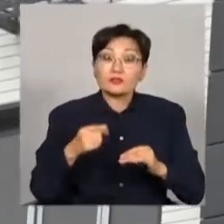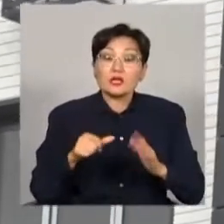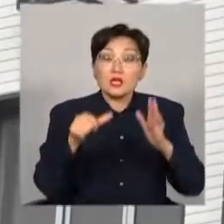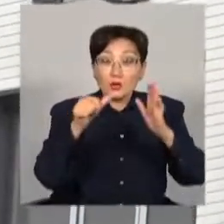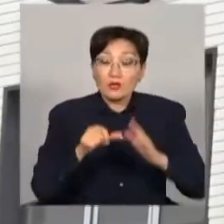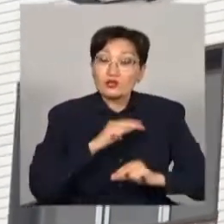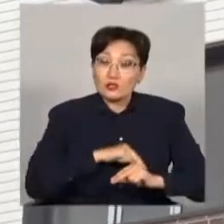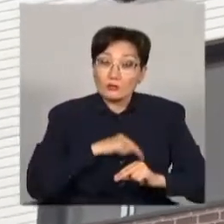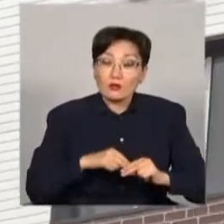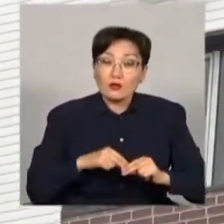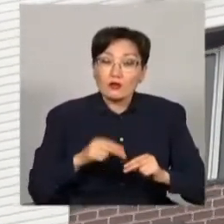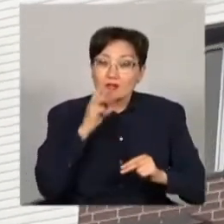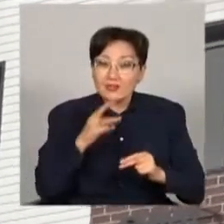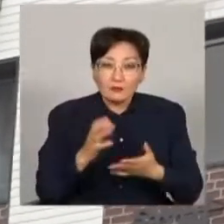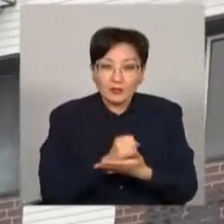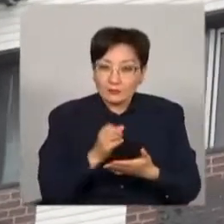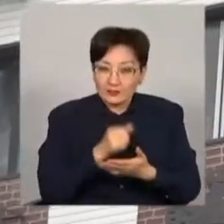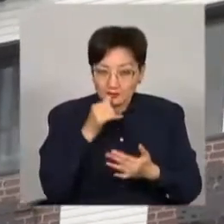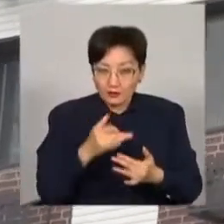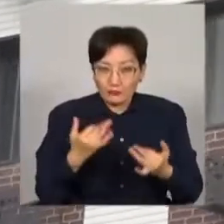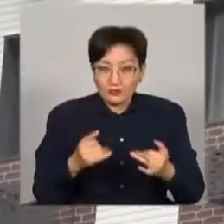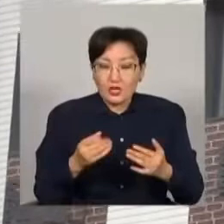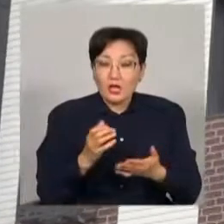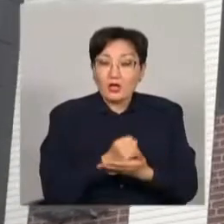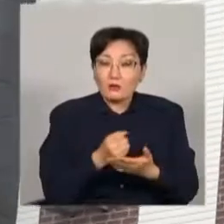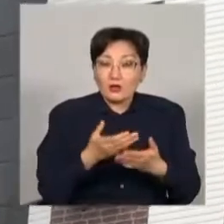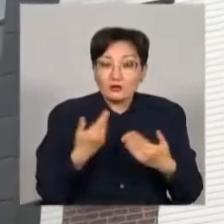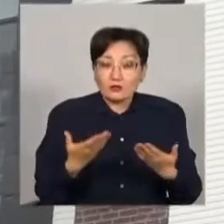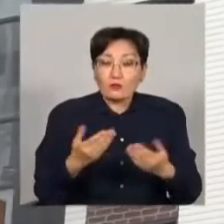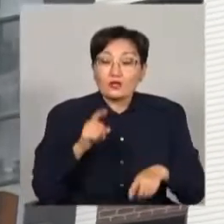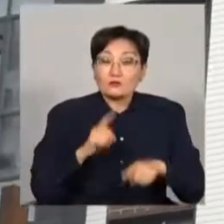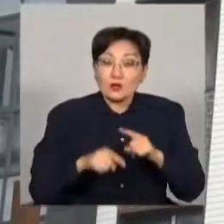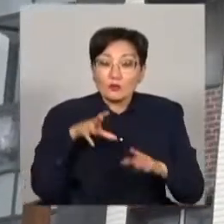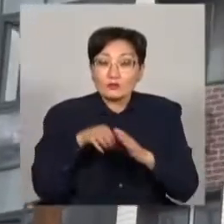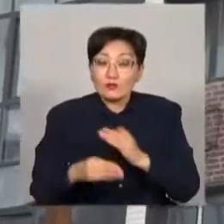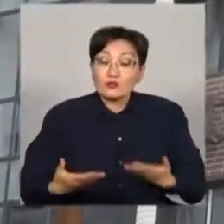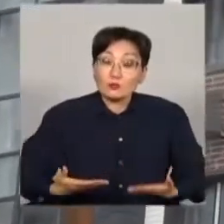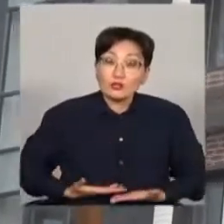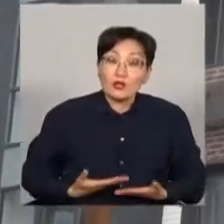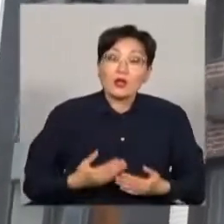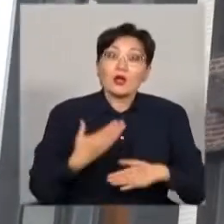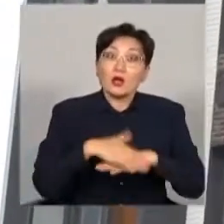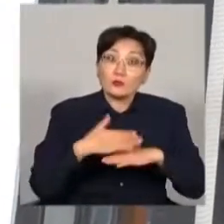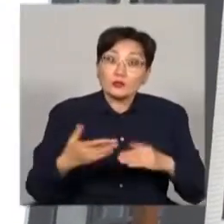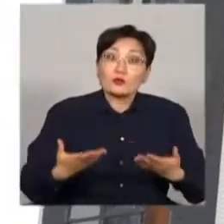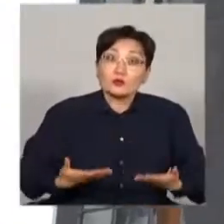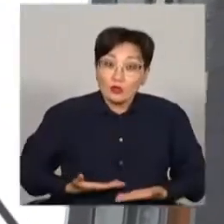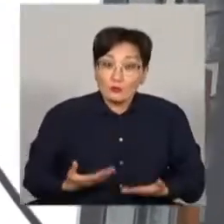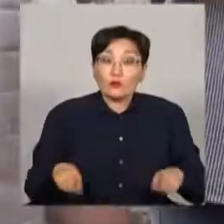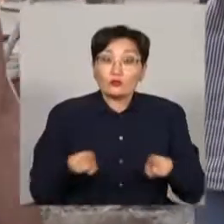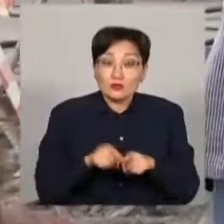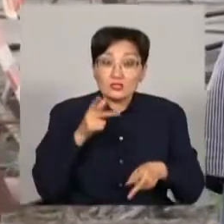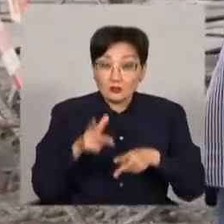жыл жұмыс істесек те жарытып жалақы алмадық дейді. Енді ақша алмаған соң біріміз туысымызды паналап, енді біріміз далада қонып жүрміз деп мұң